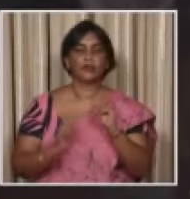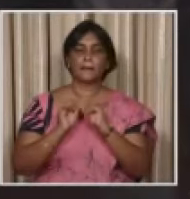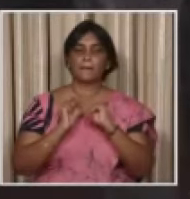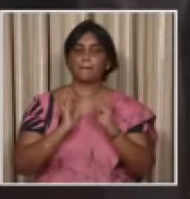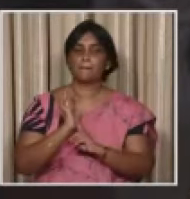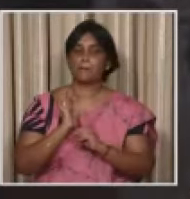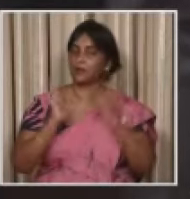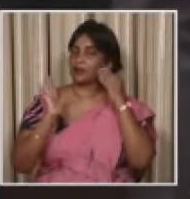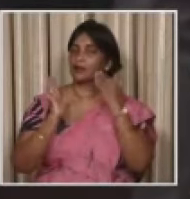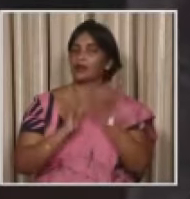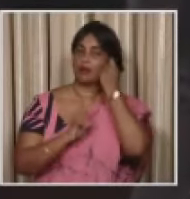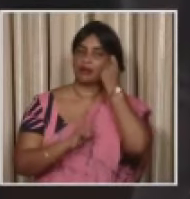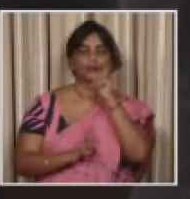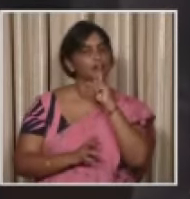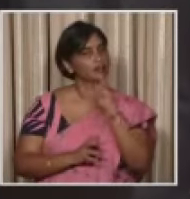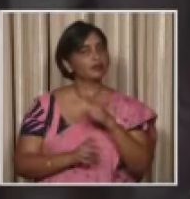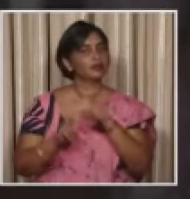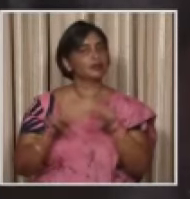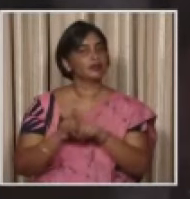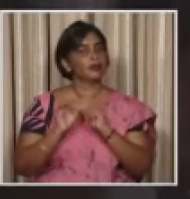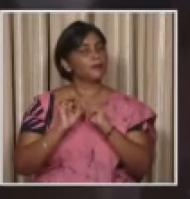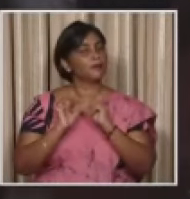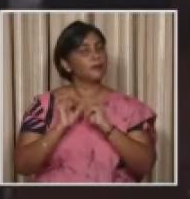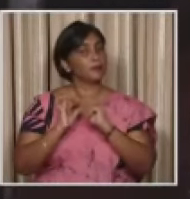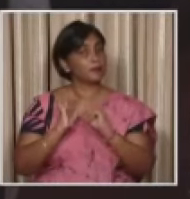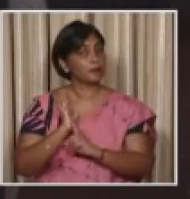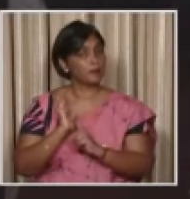වෙනුවෙන් අදහස් ඉදිරිපත් කරමින් ඒ වගේම මේ පනතට